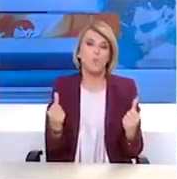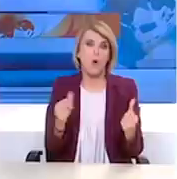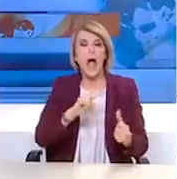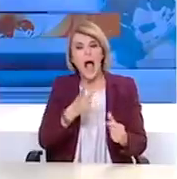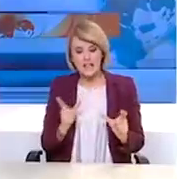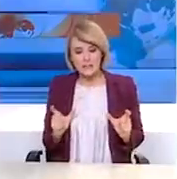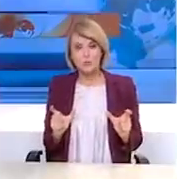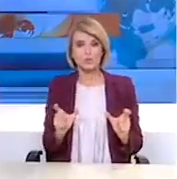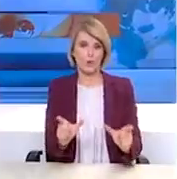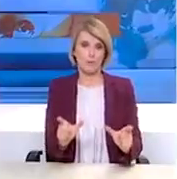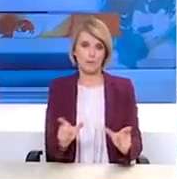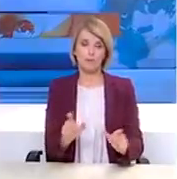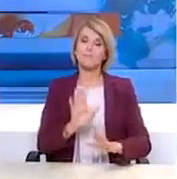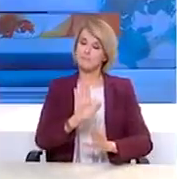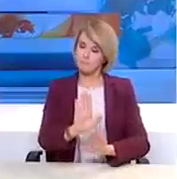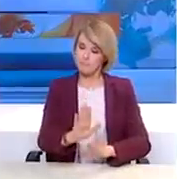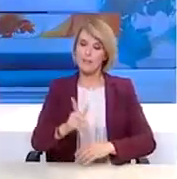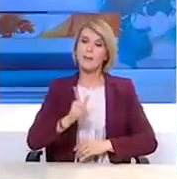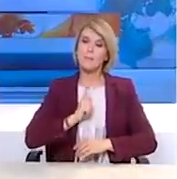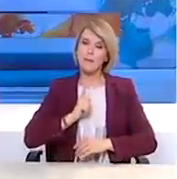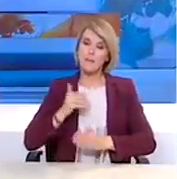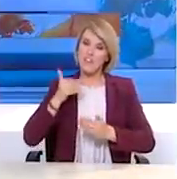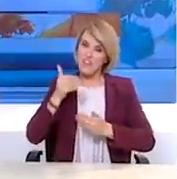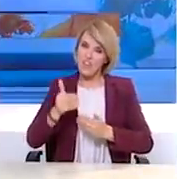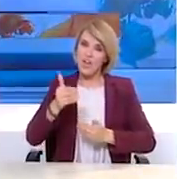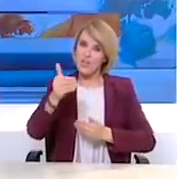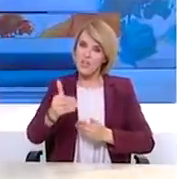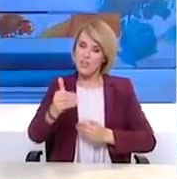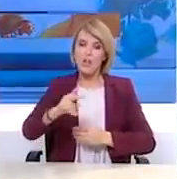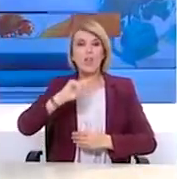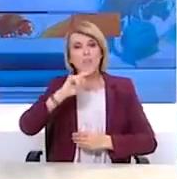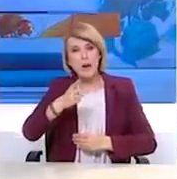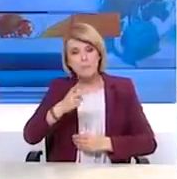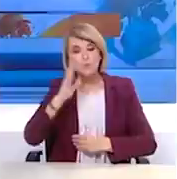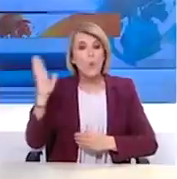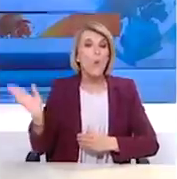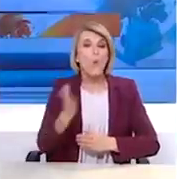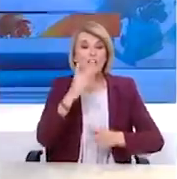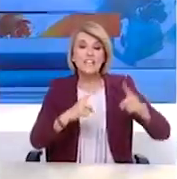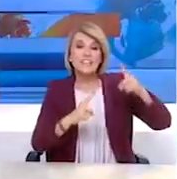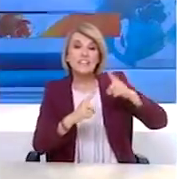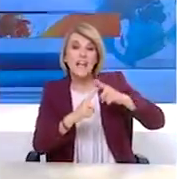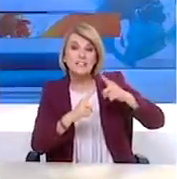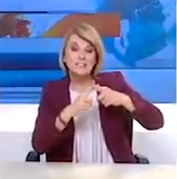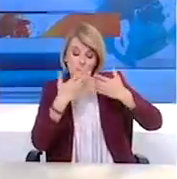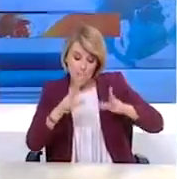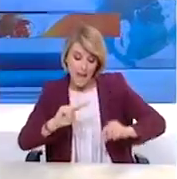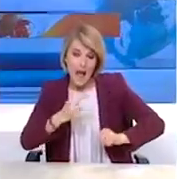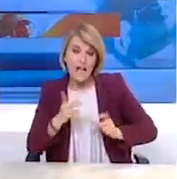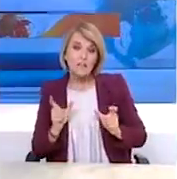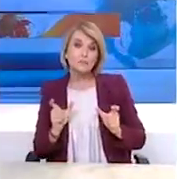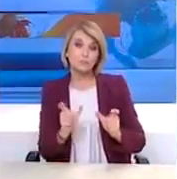Αυτά θα τα απαντήσουν νομίζω με αξιοπιστία τα κατάλληλα τεστ αντισωμάτων και θα δούμε όλο και περισσότερο πρόοδο σε